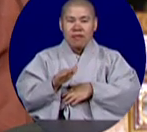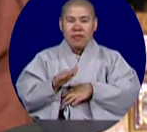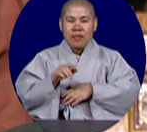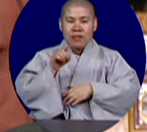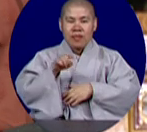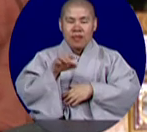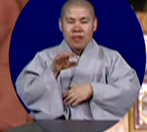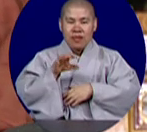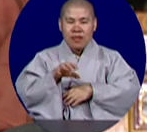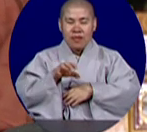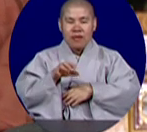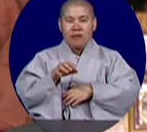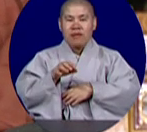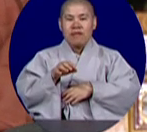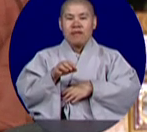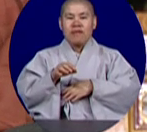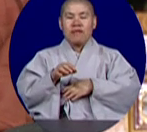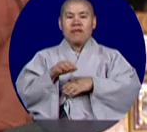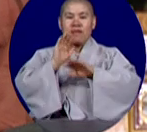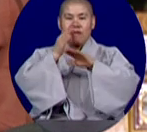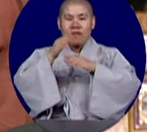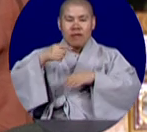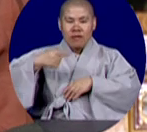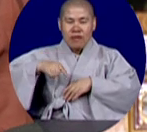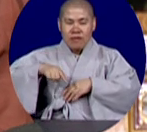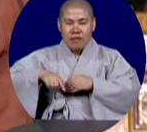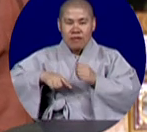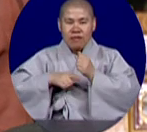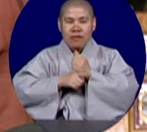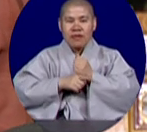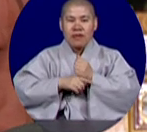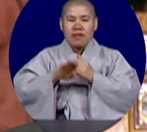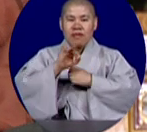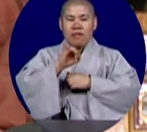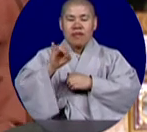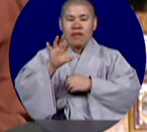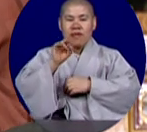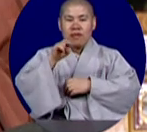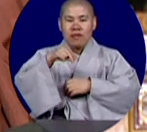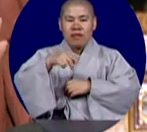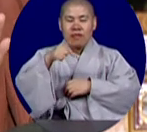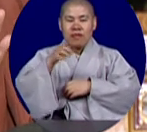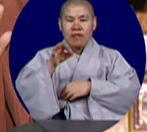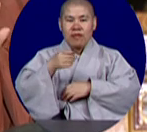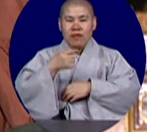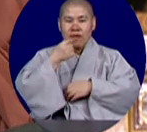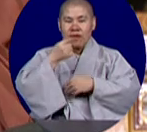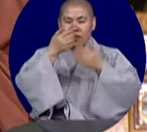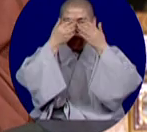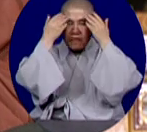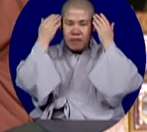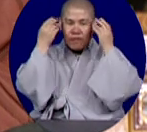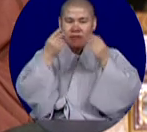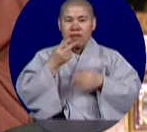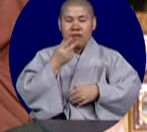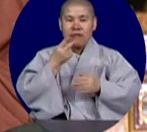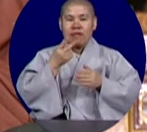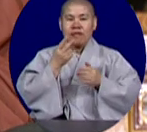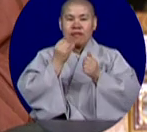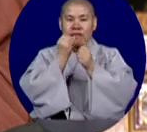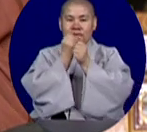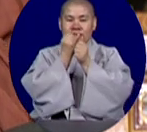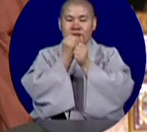여기에 깊은 법문이 있어요. 비유경에 보면 인도에 두 내외가